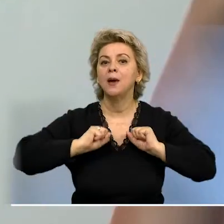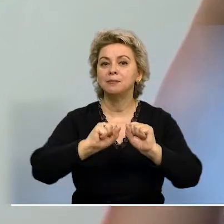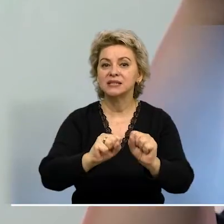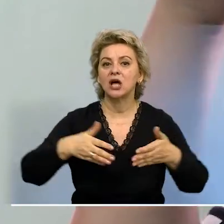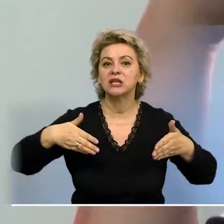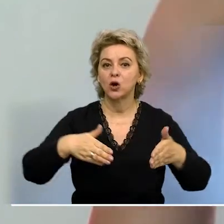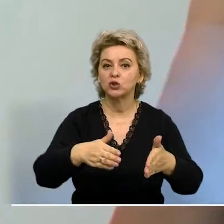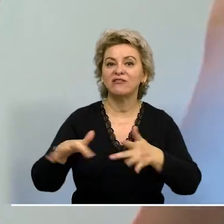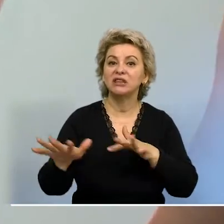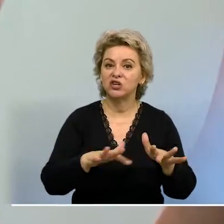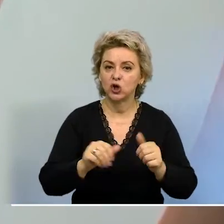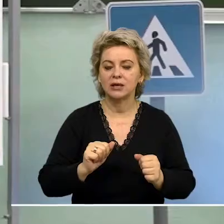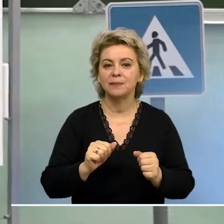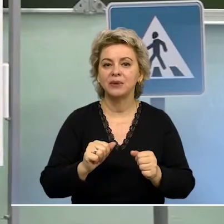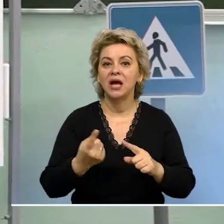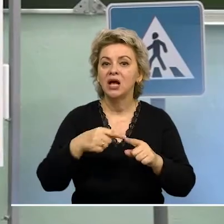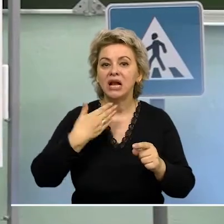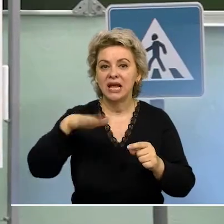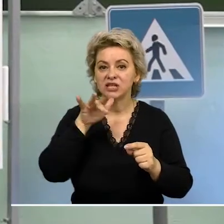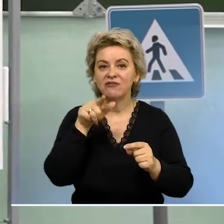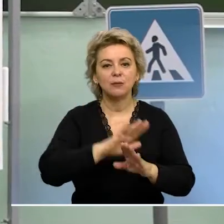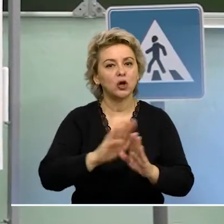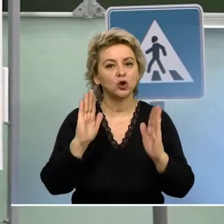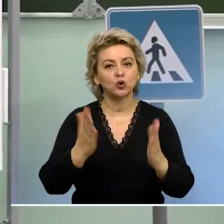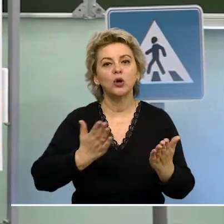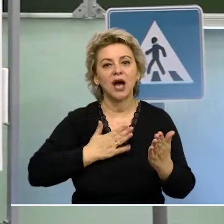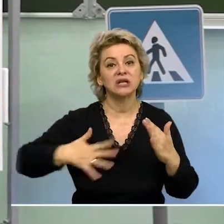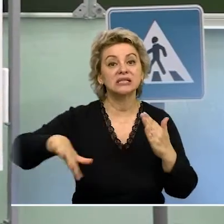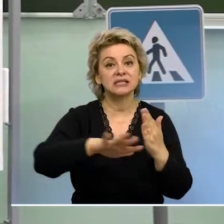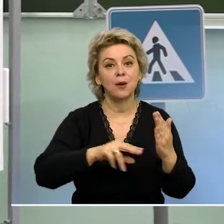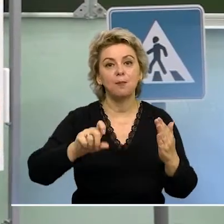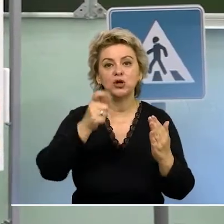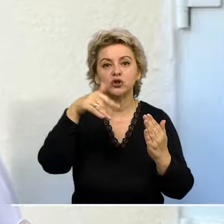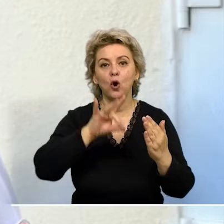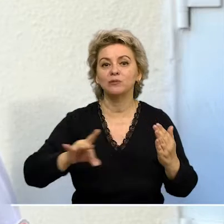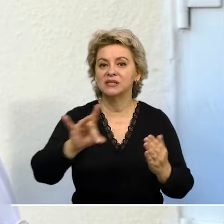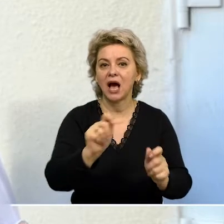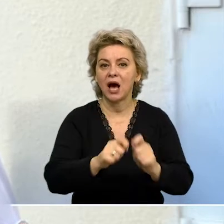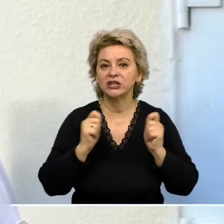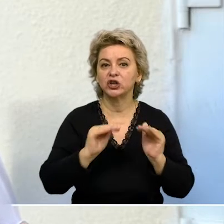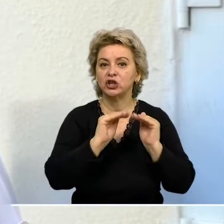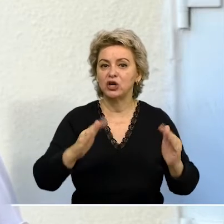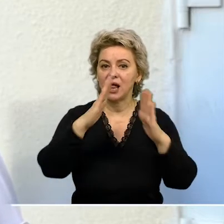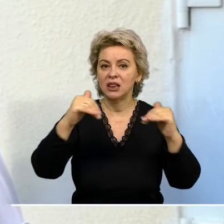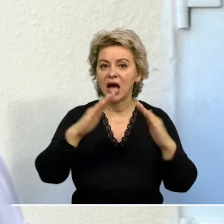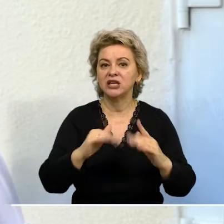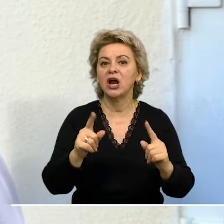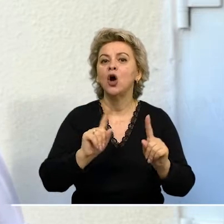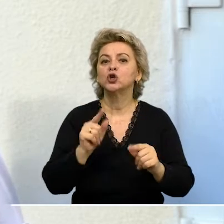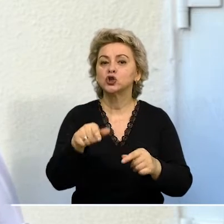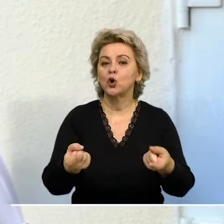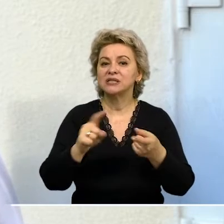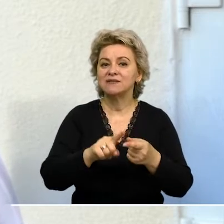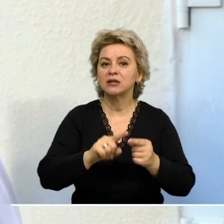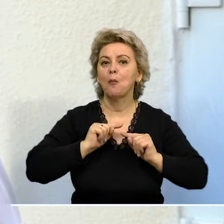был организован урок по безопасности дорожного движения. В летний период, ну и не только, у нас на территории Песчаноковского района открыты детские